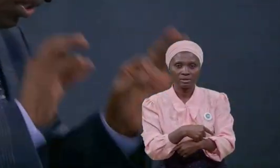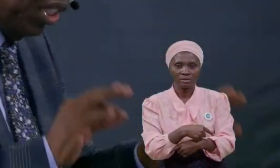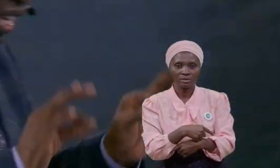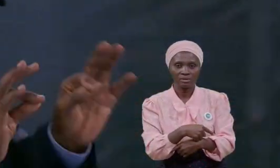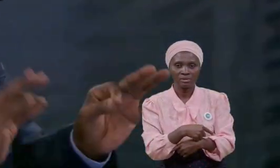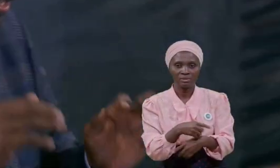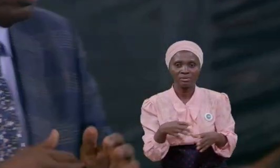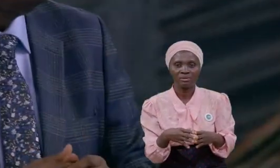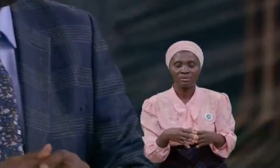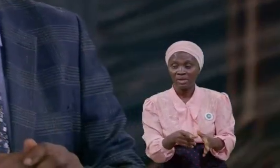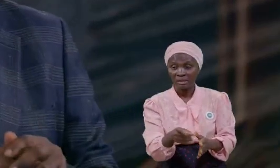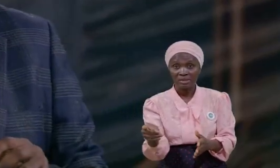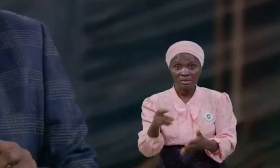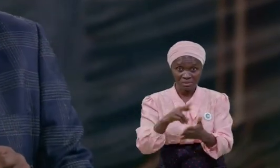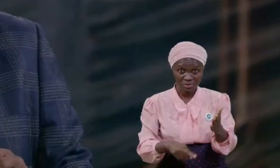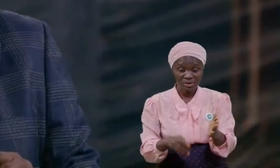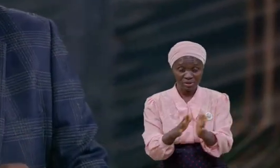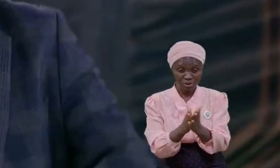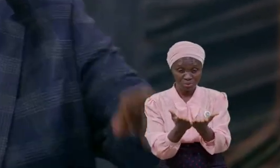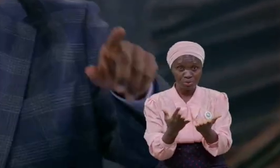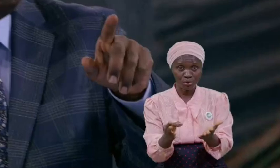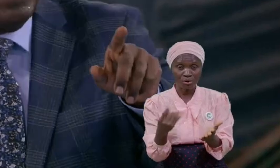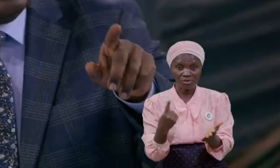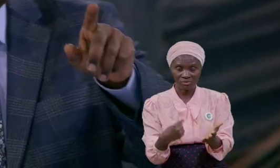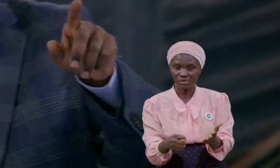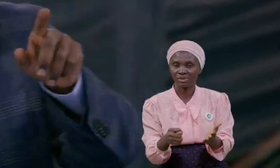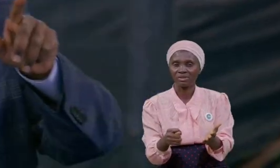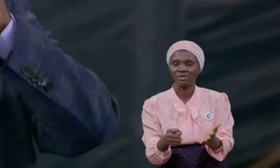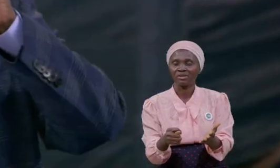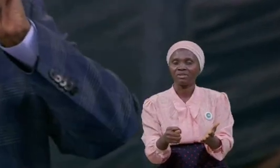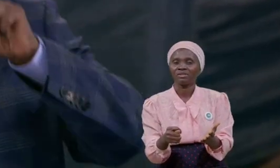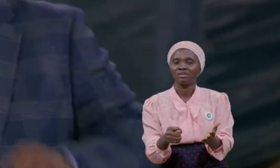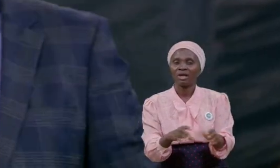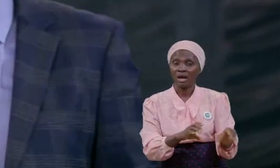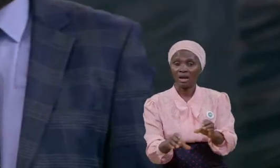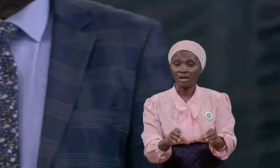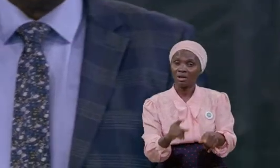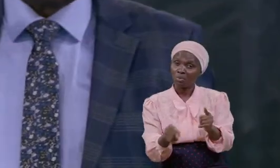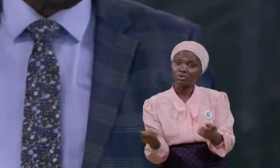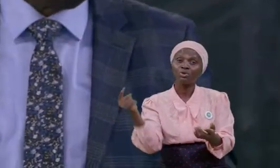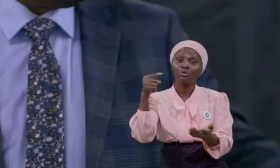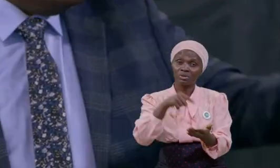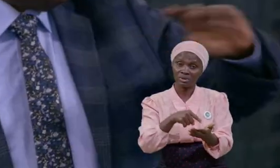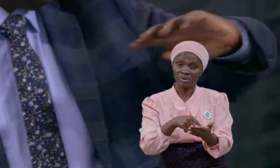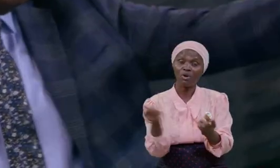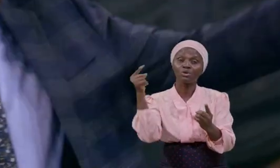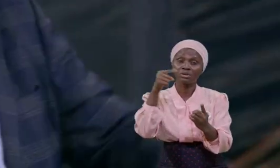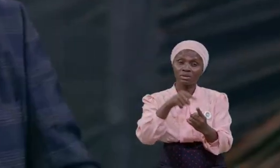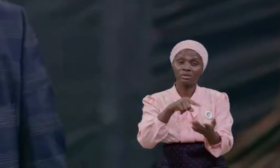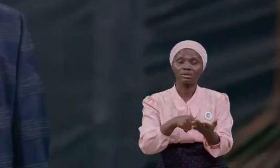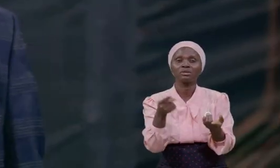psaumes jusqu'à ce jour, aujourd'hui. Ils portent le nom chrétien,